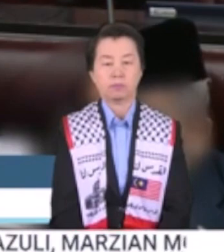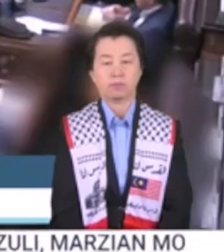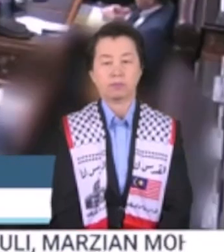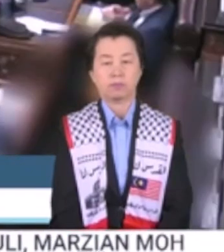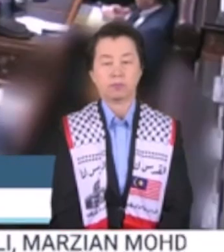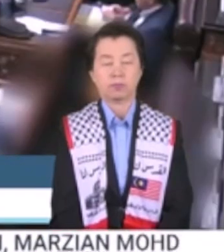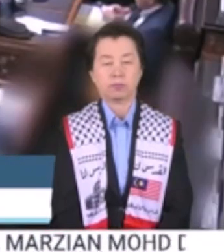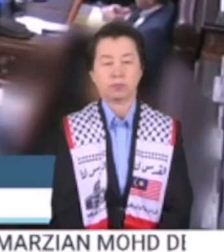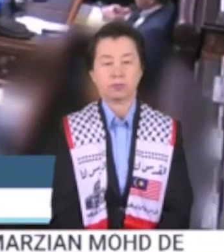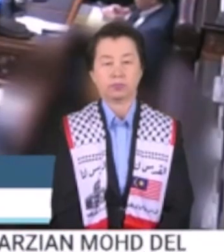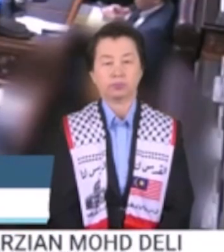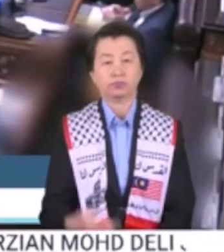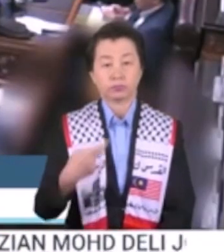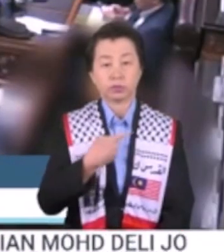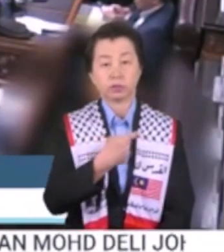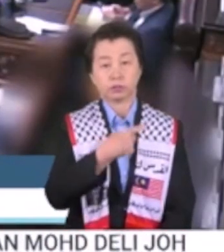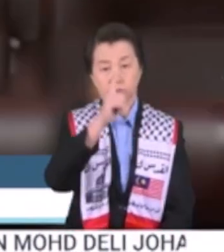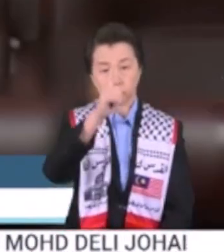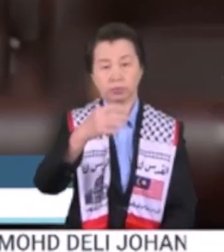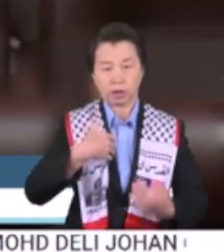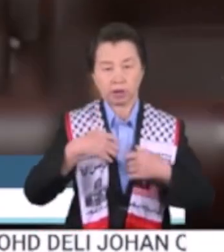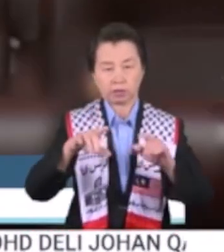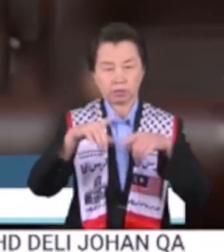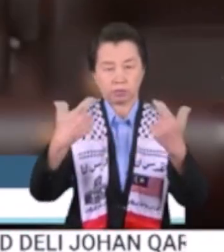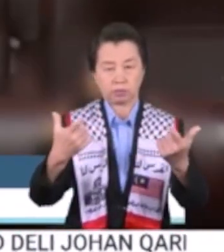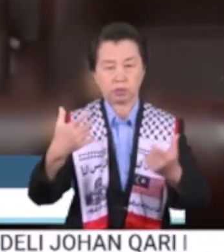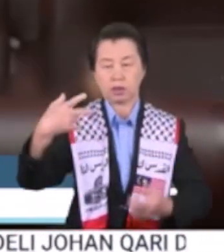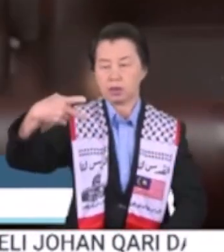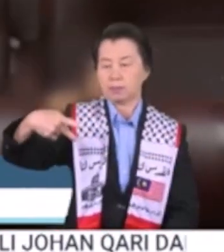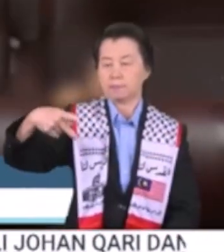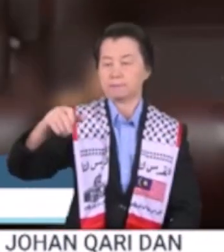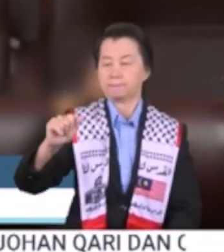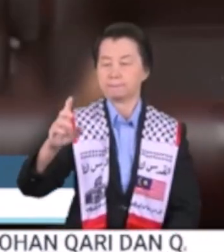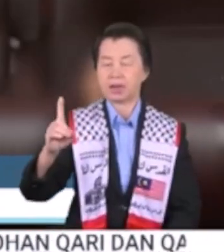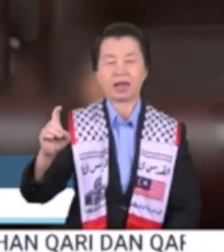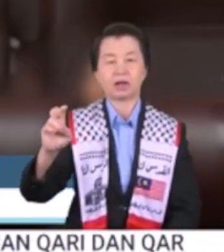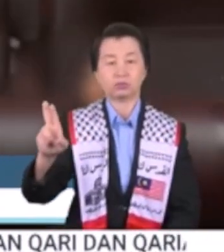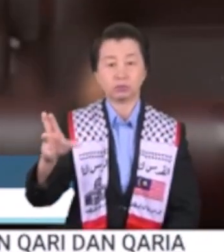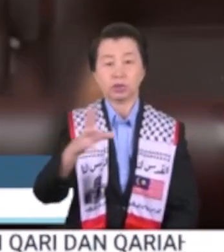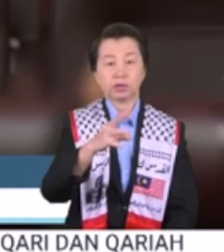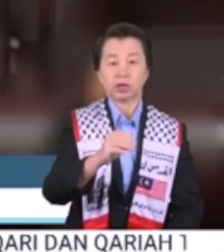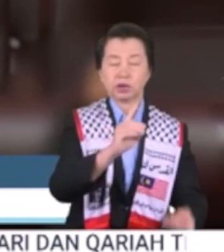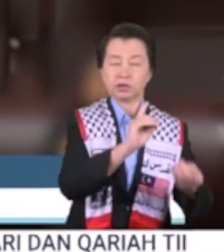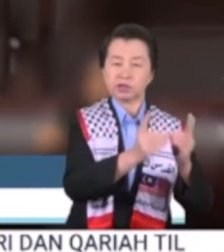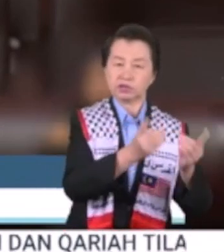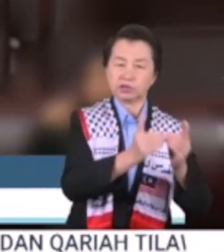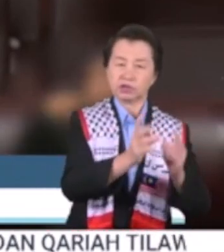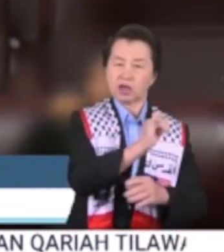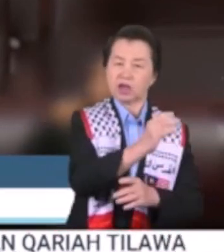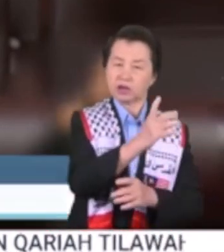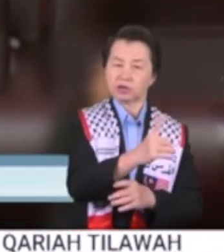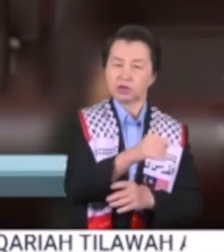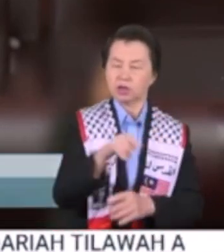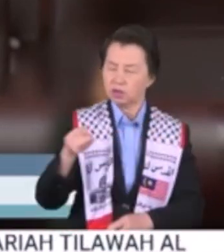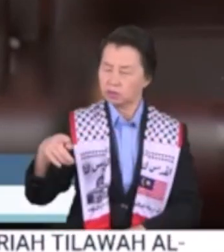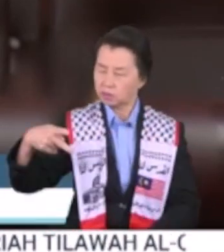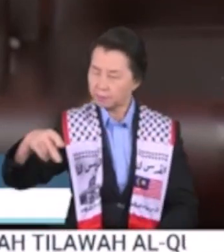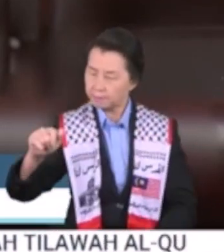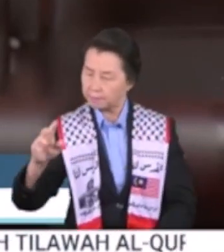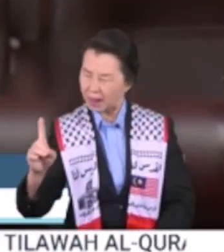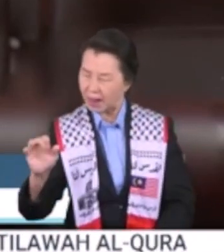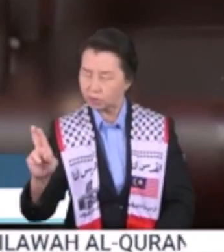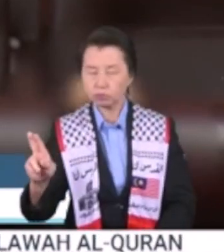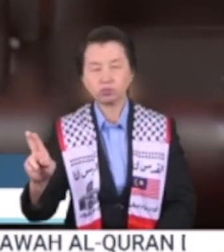kerajaan Kita sebenarnya mempunyai perzaan antarau dan digital ID padu adalah satu perangkaan data yang